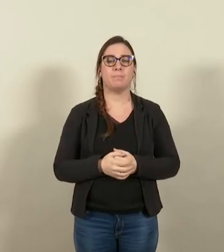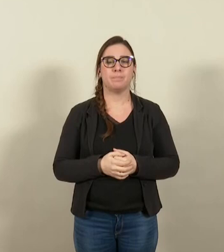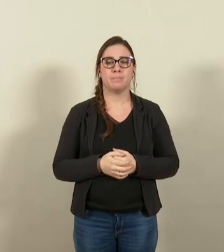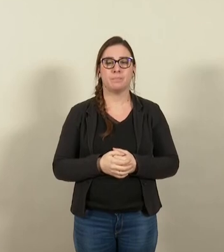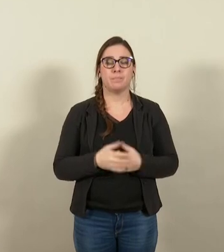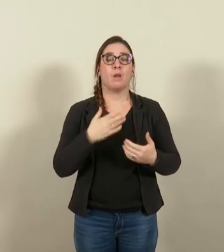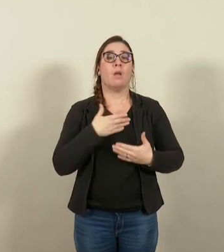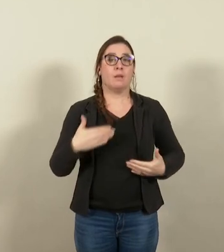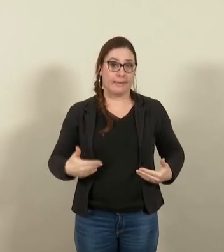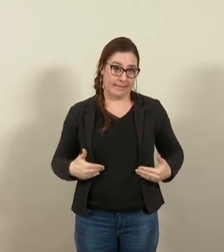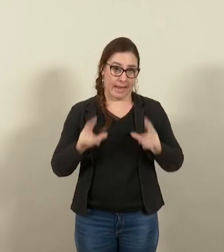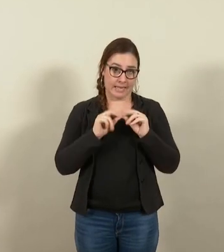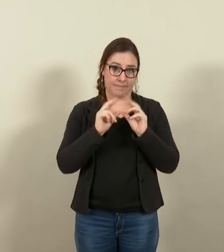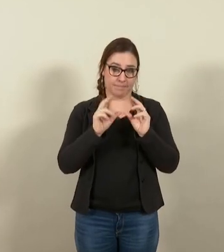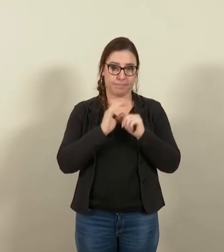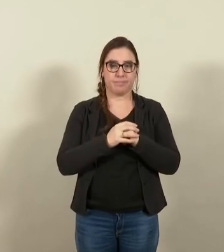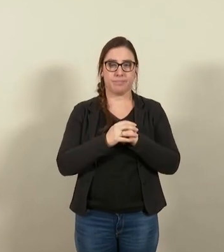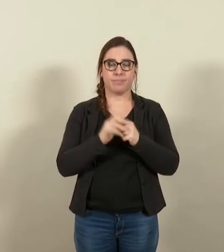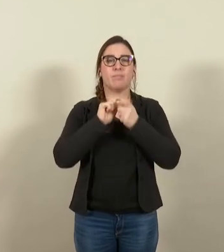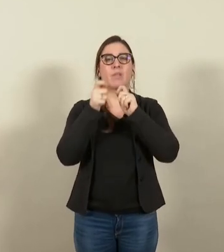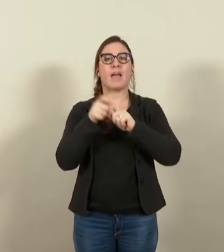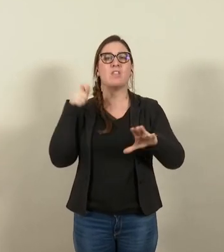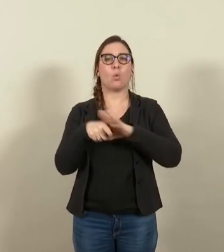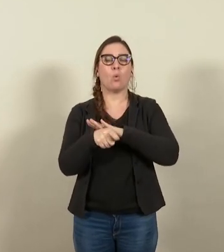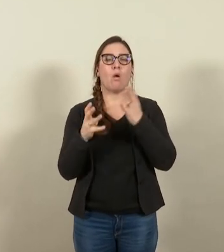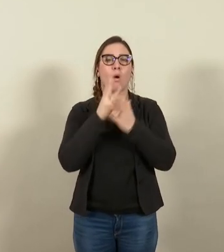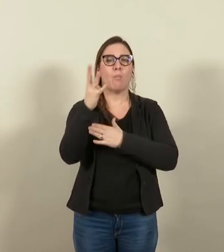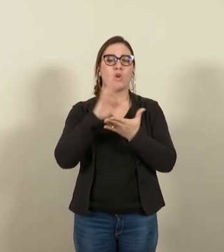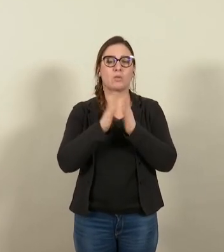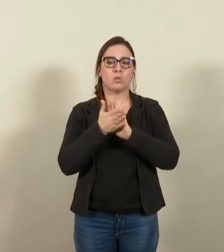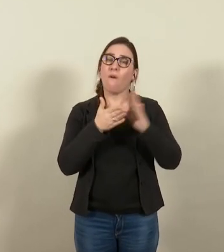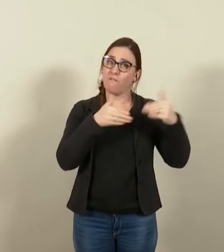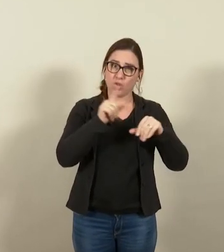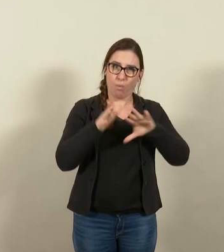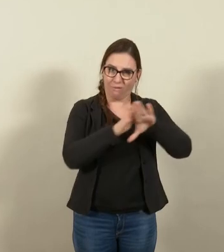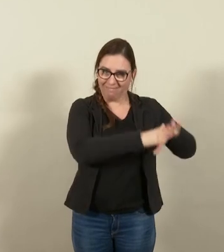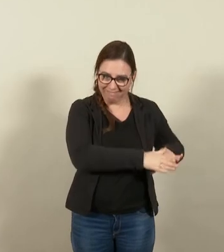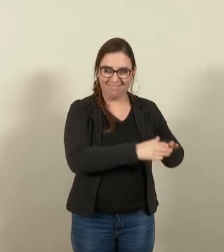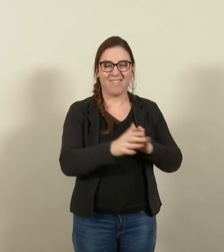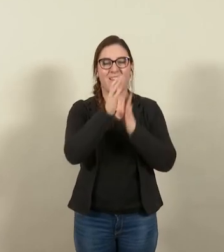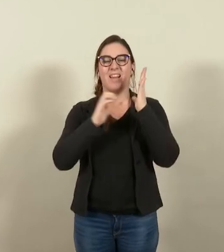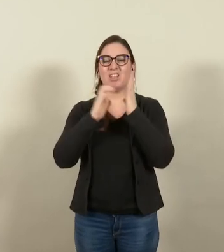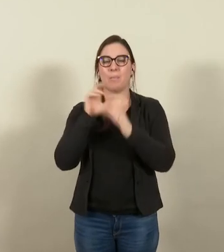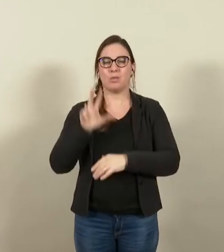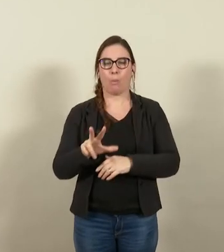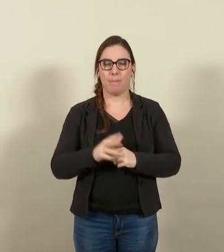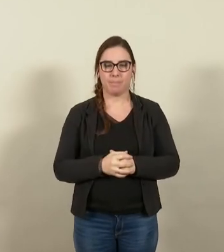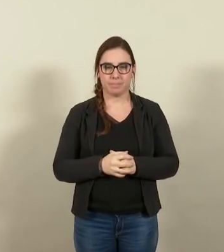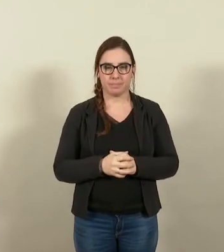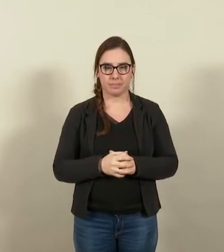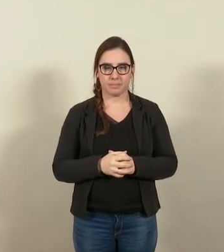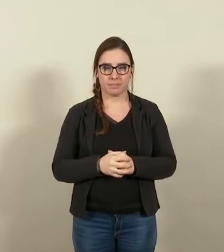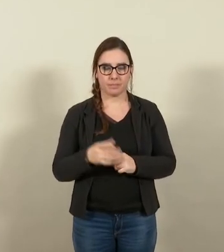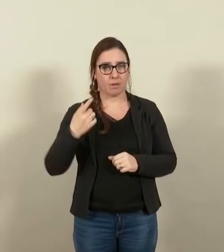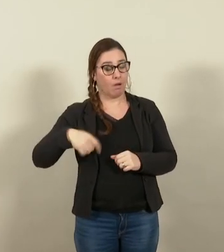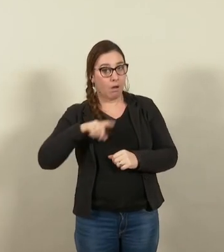enfin un dernier point concernant la révision des subventions de projets d'association je parle plus du fonctionnement c'est dans le chapitre 3 il y a pour nous un